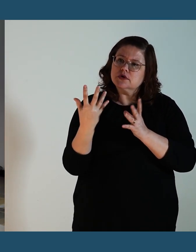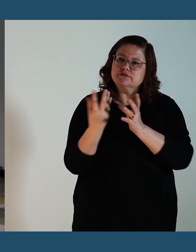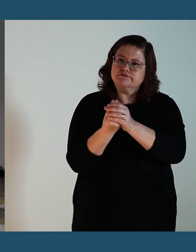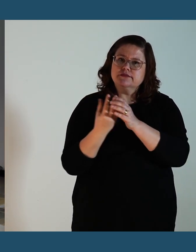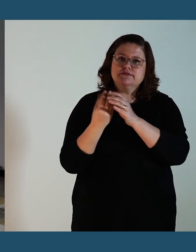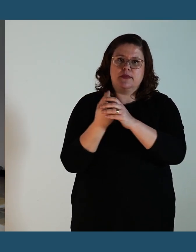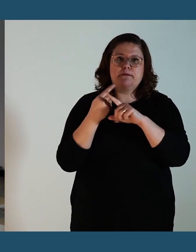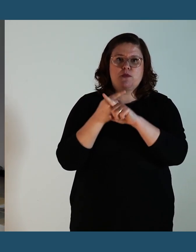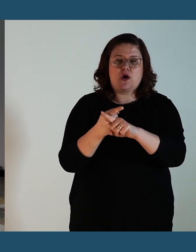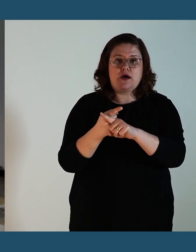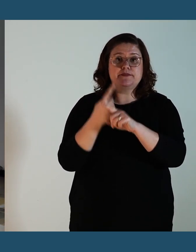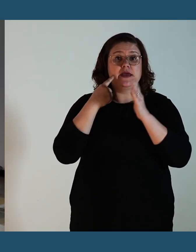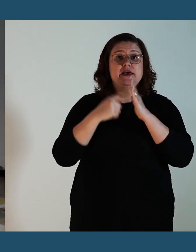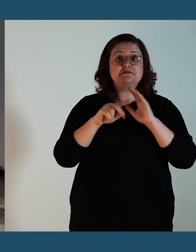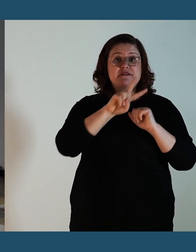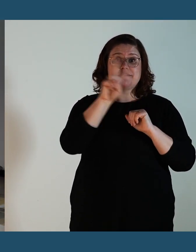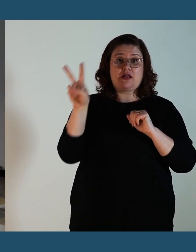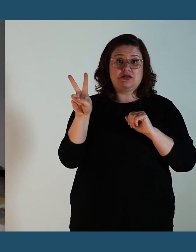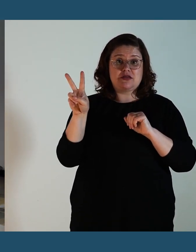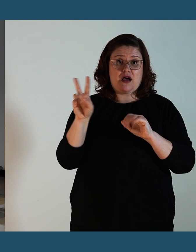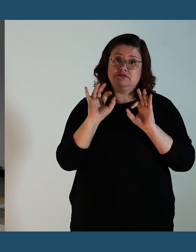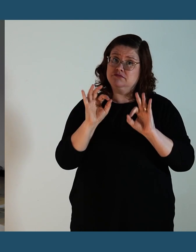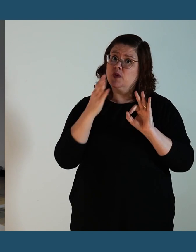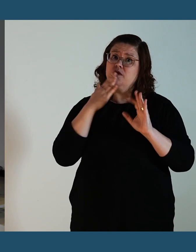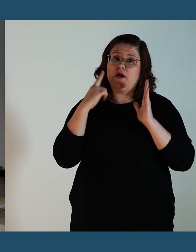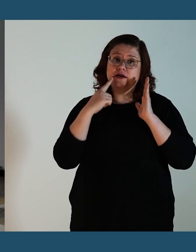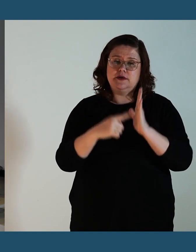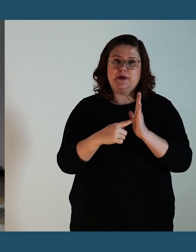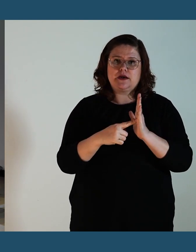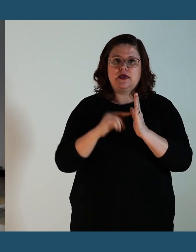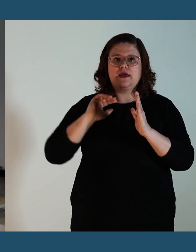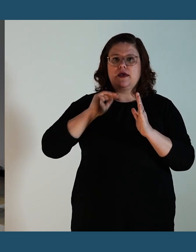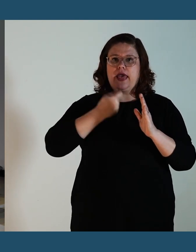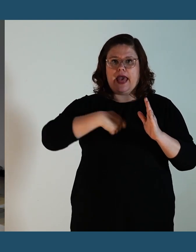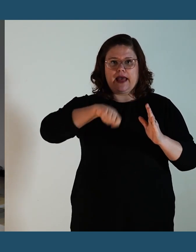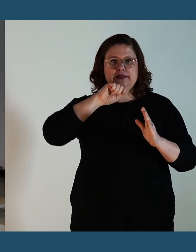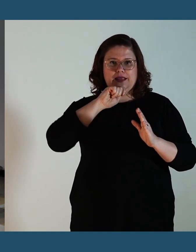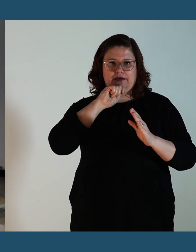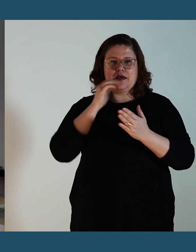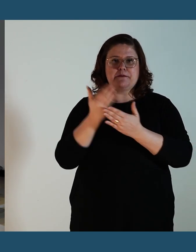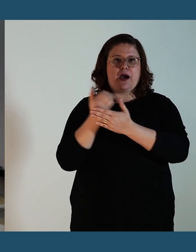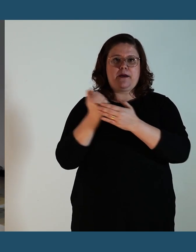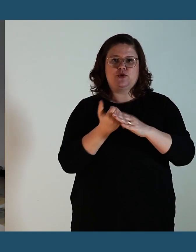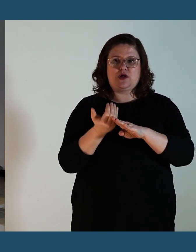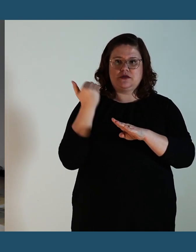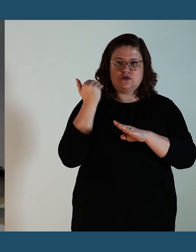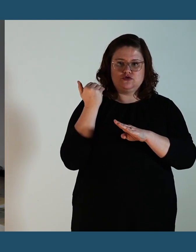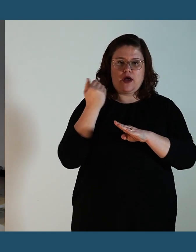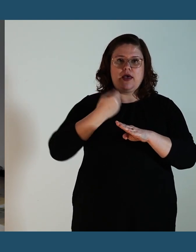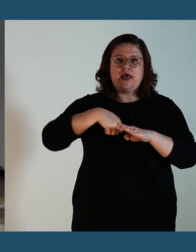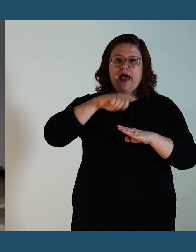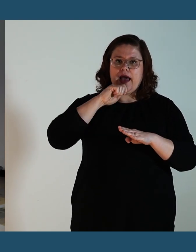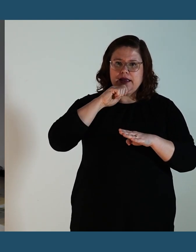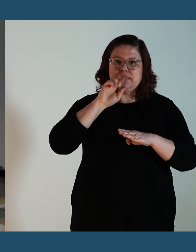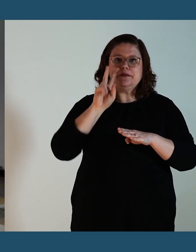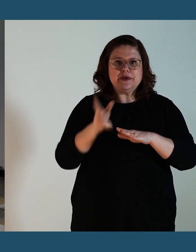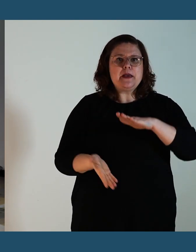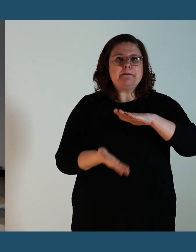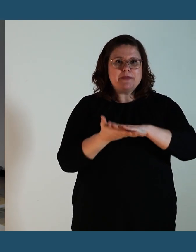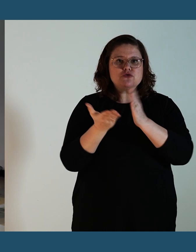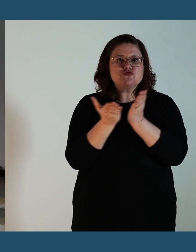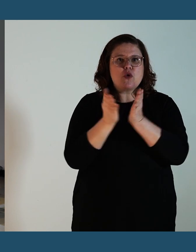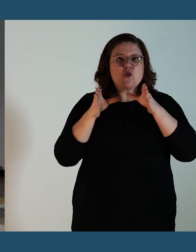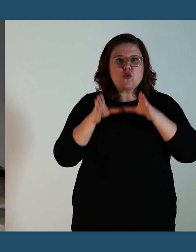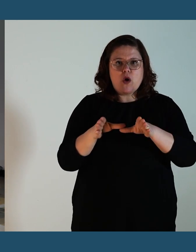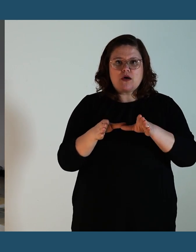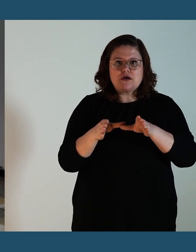hyviä esimerkkejä Vantaalta, missä maahanmuuttajataustaiset äidit on otettu mukaan sinne peruskoulun, niin kuin ihan sinne